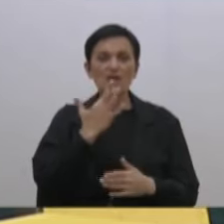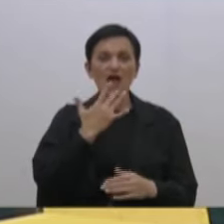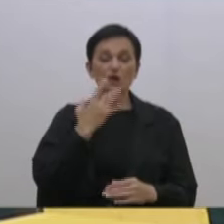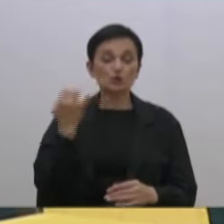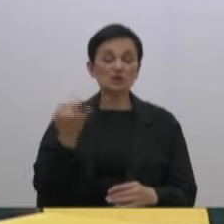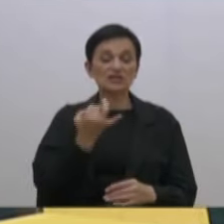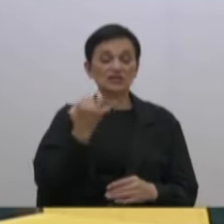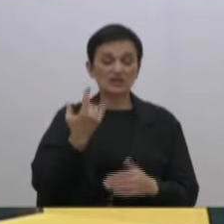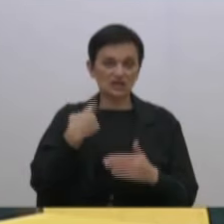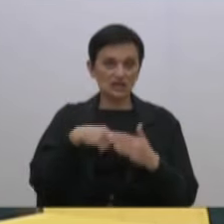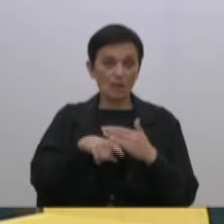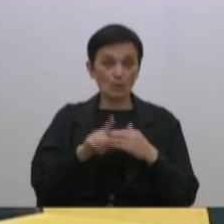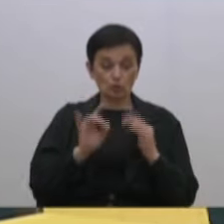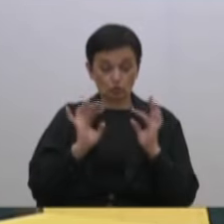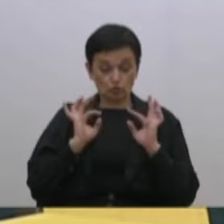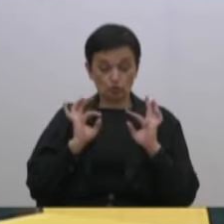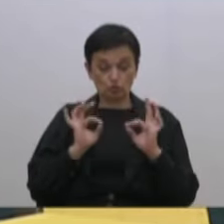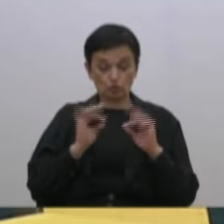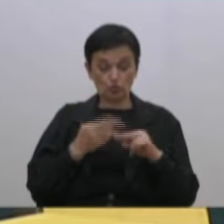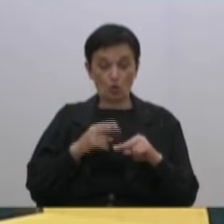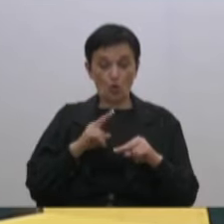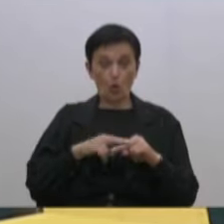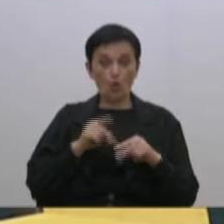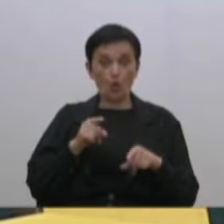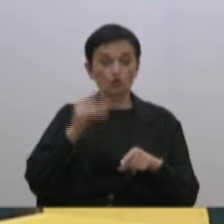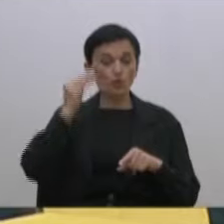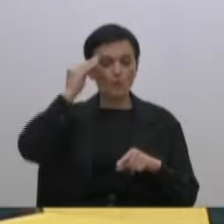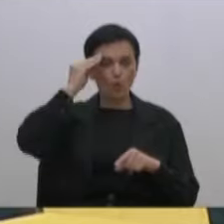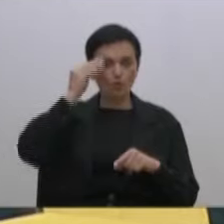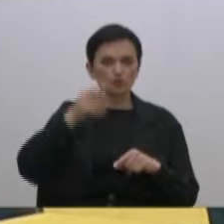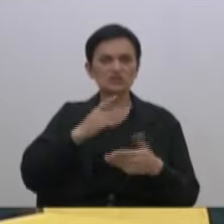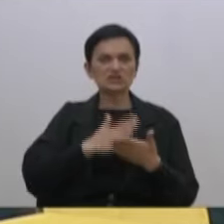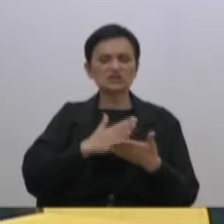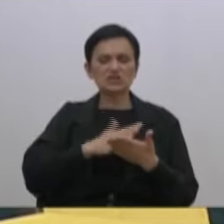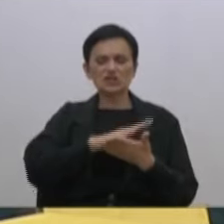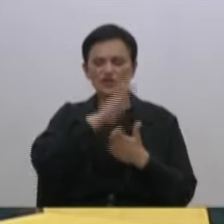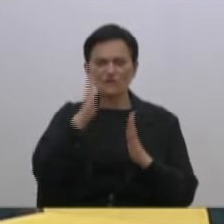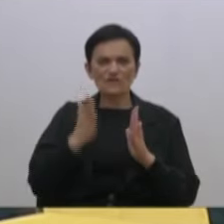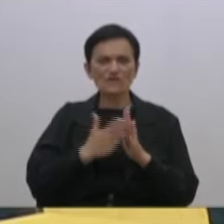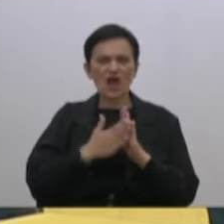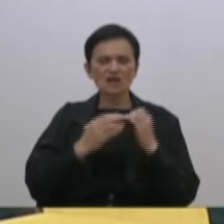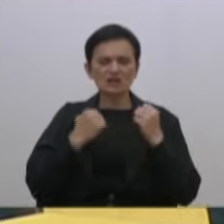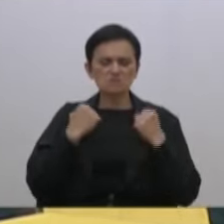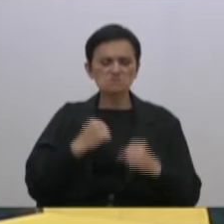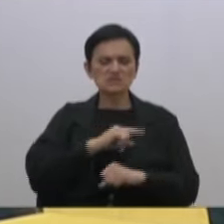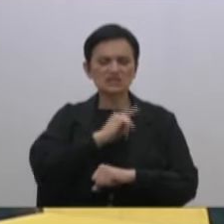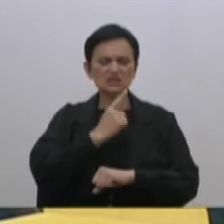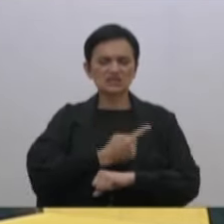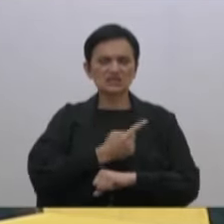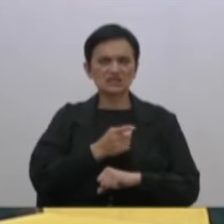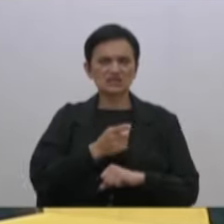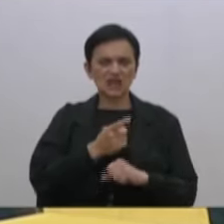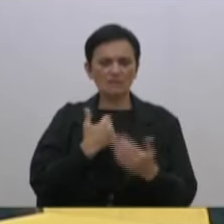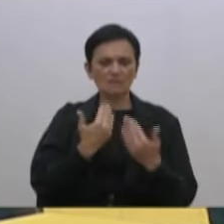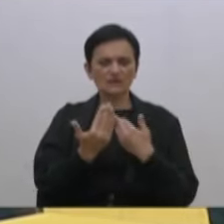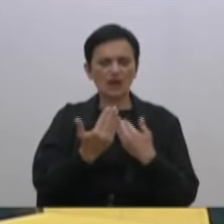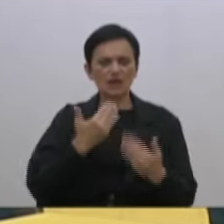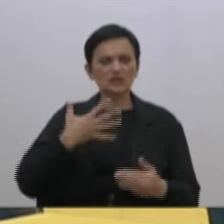ინტერესებიდან გამომდინარე, სწორედ აი ეს ზნეობრივი პოზიცია არის ყველაზე უფრო მტკიცე ტაქტიკა, რომელიც